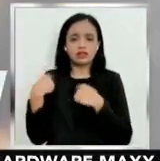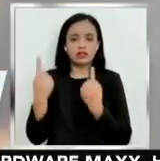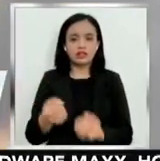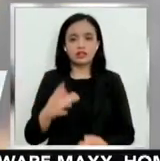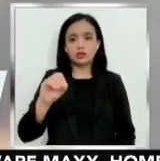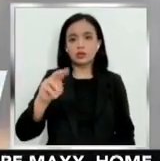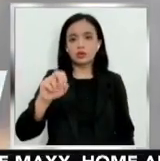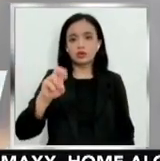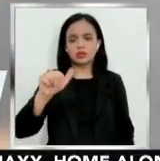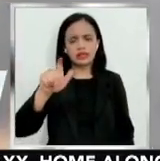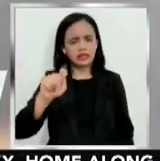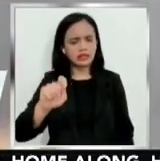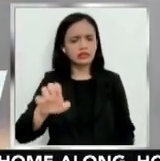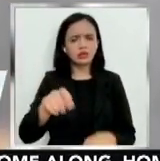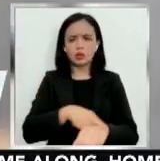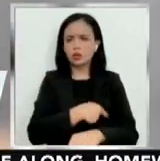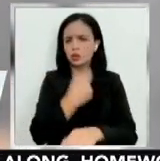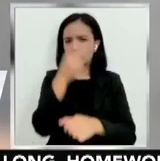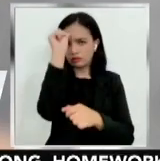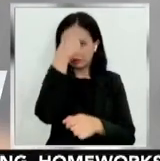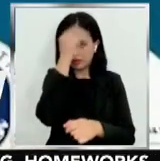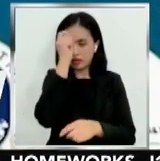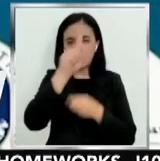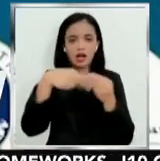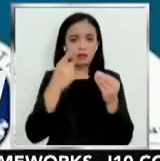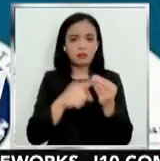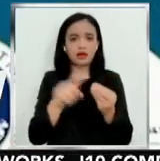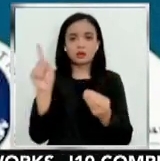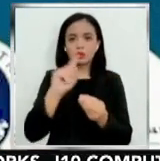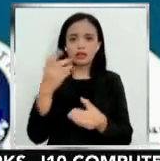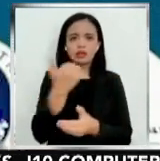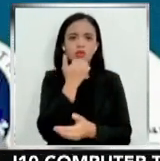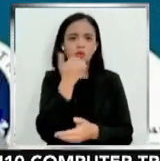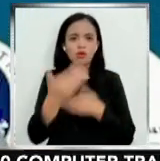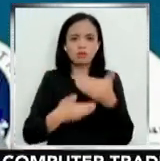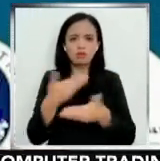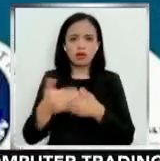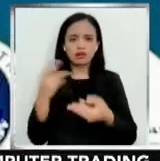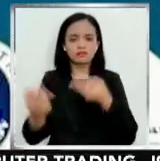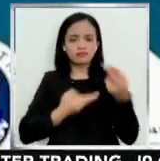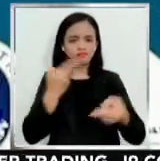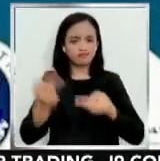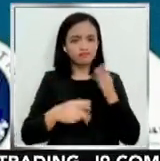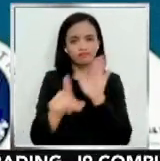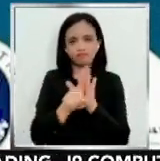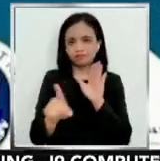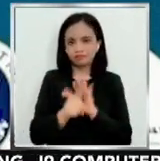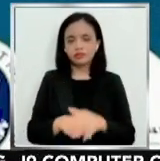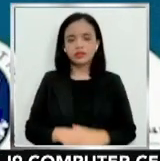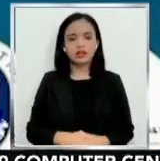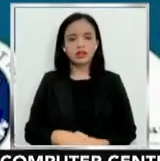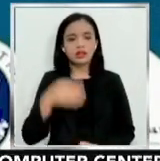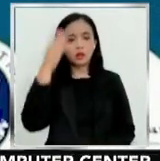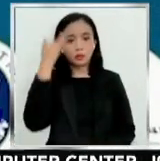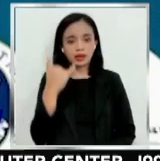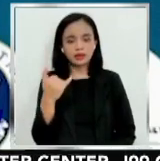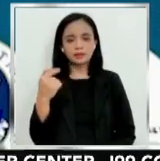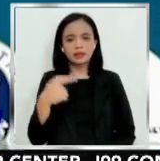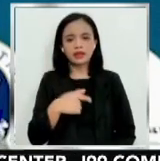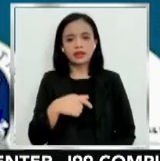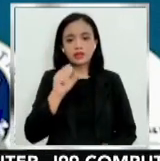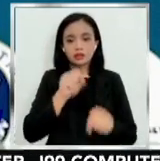Milan, kaugnay sa illegal recruitment scam na ito. Nag-issue na tayo ng mga advisories para malaman ng ating mga kababayan